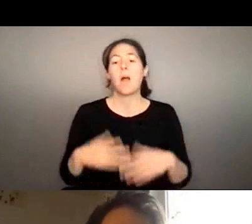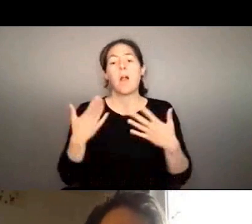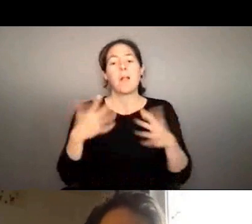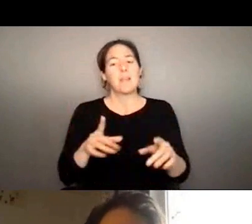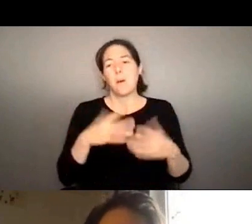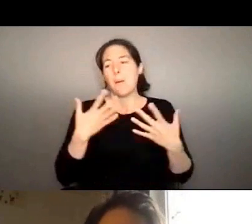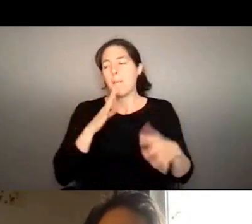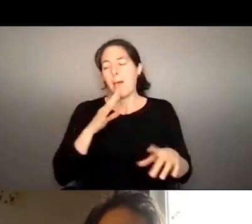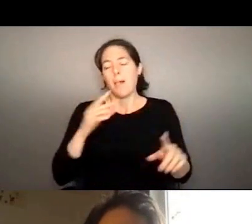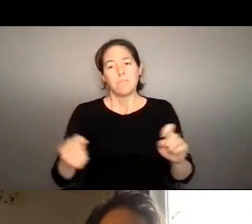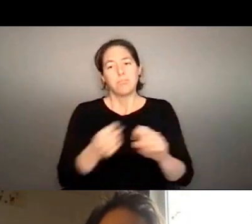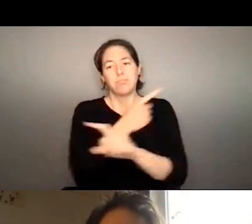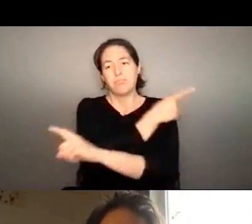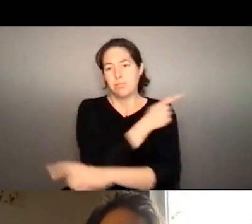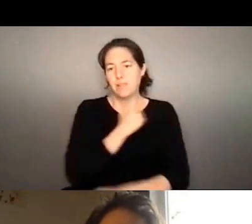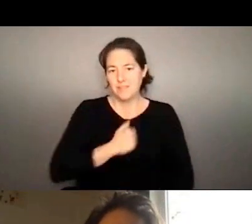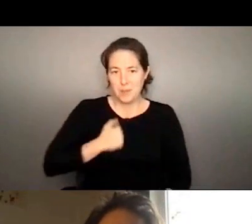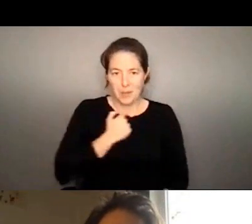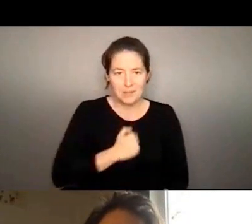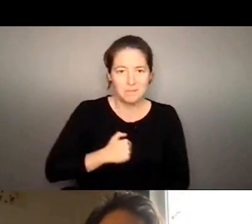donc je m'en excuse.